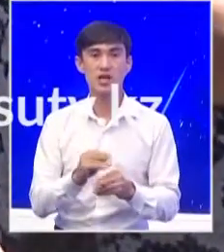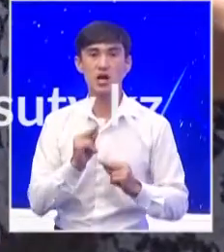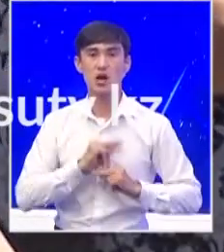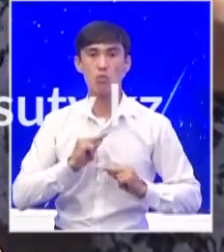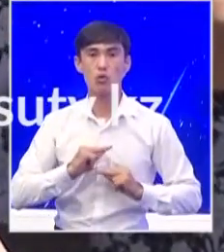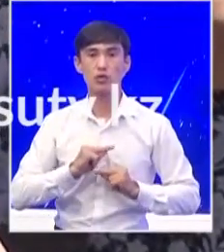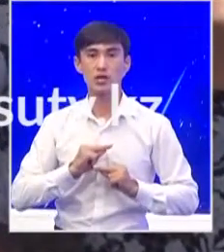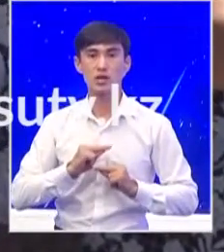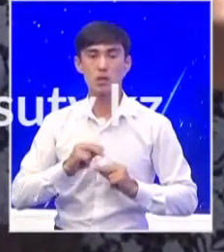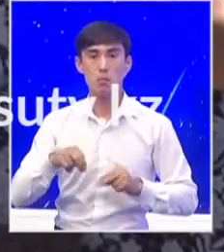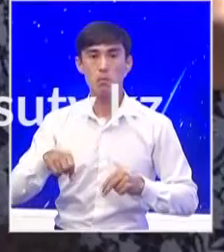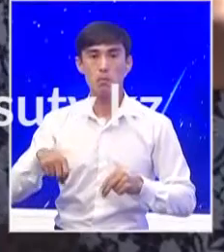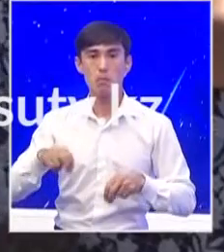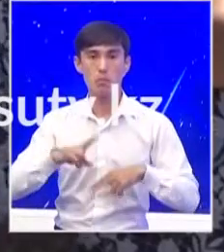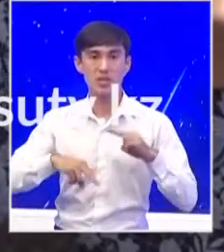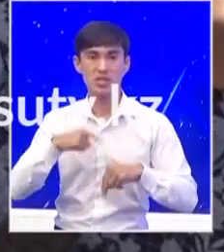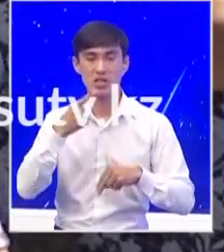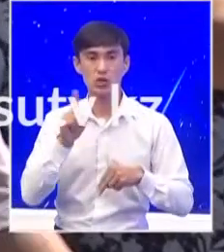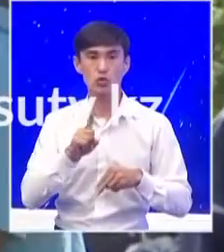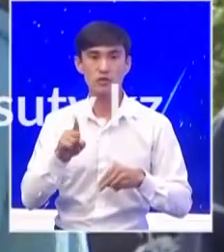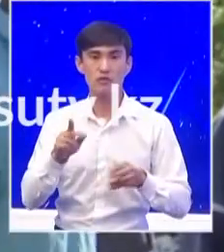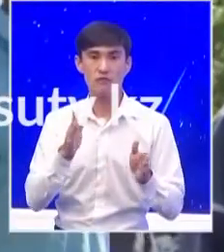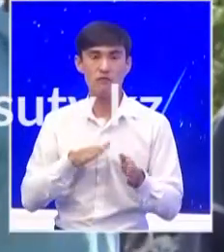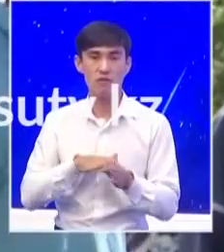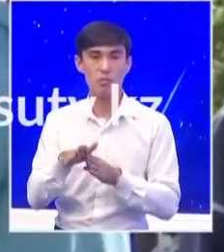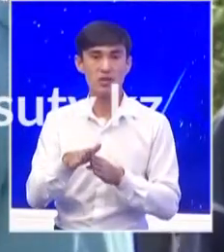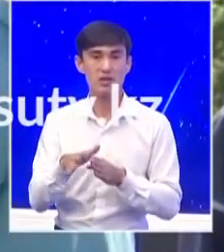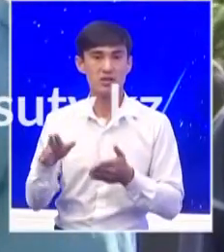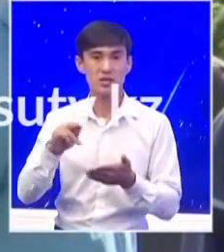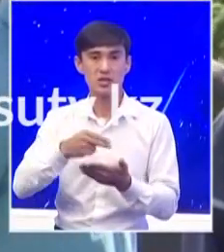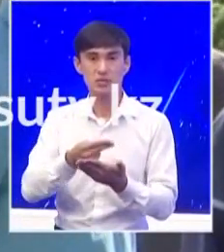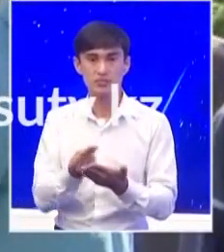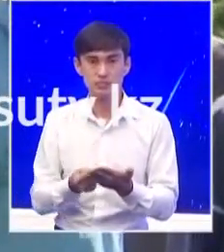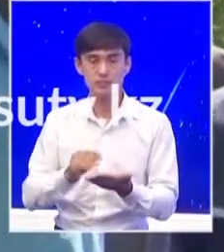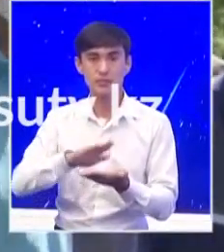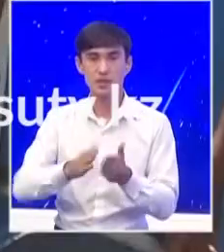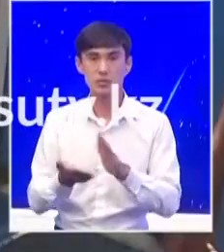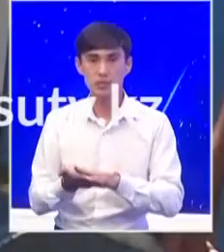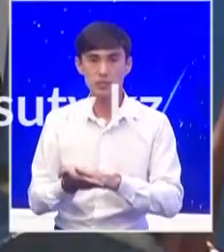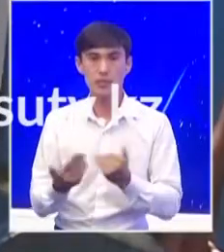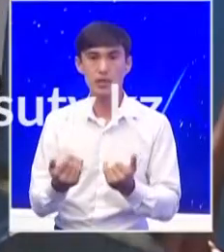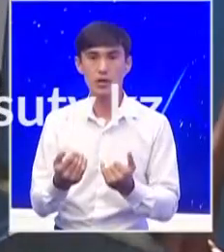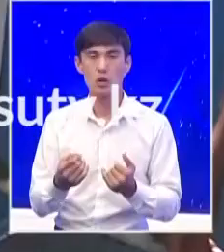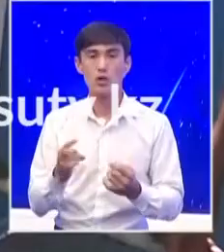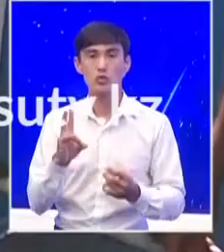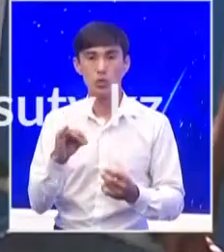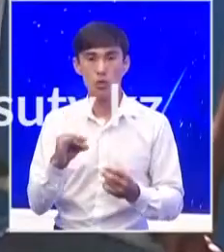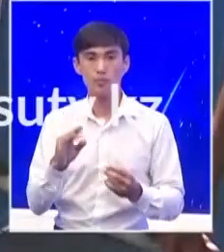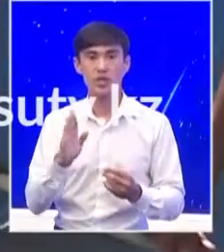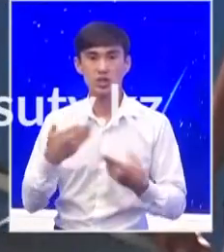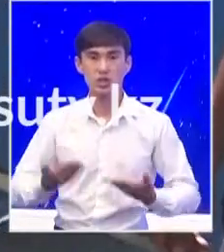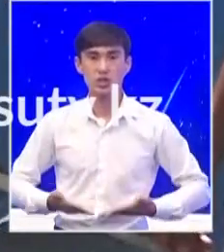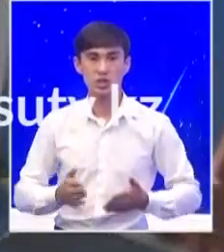выполнили в соответствии с проектно-сметной документацией. Однако, учитывая недовольство жителей, идут навстречу населению. И